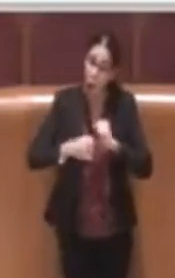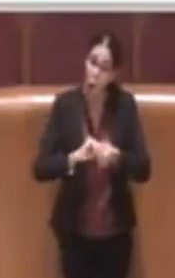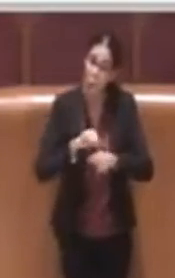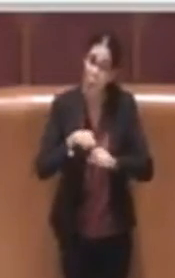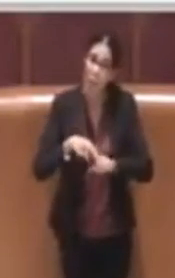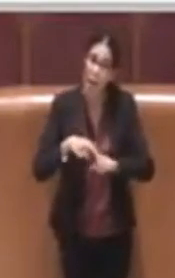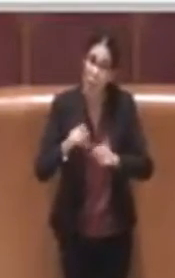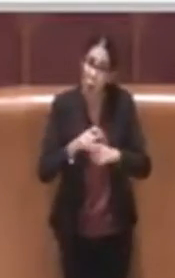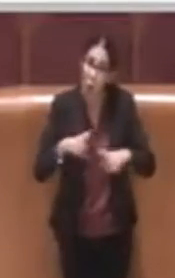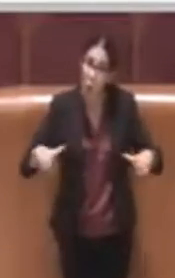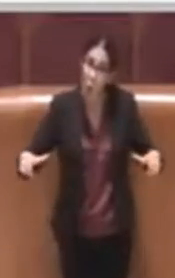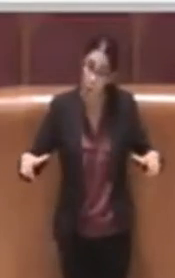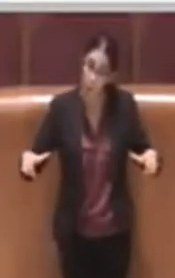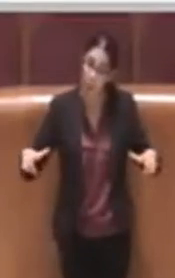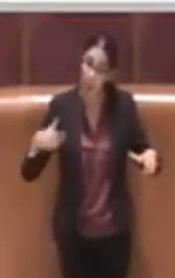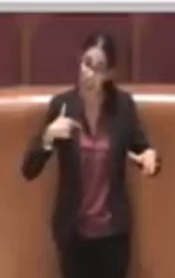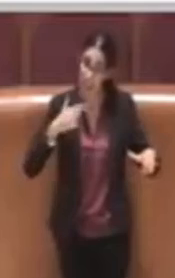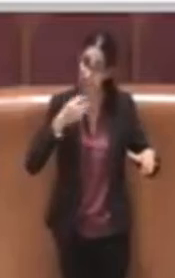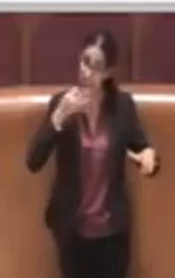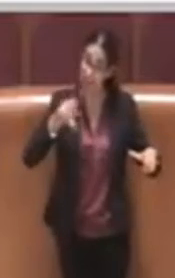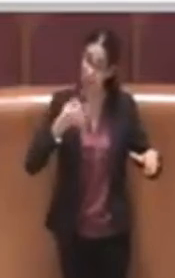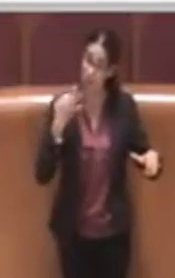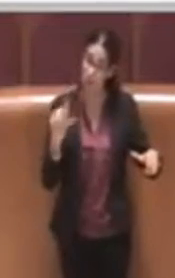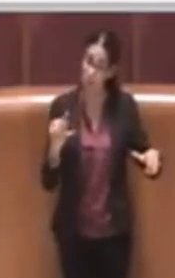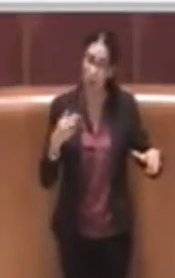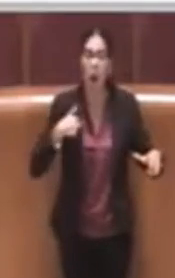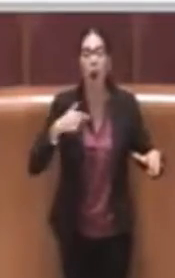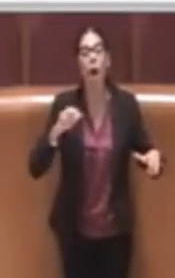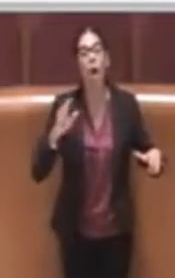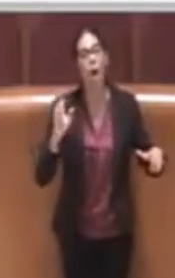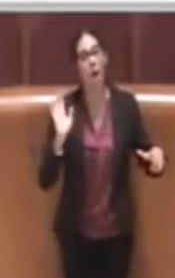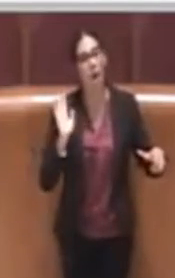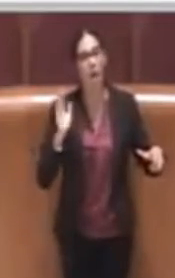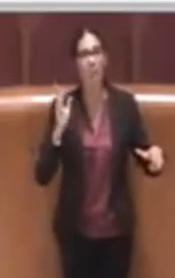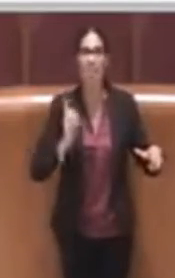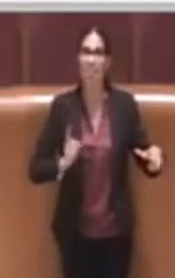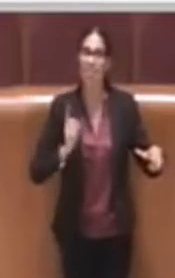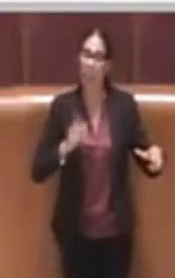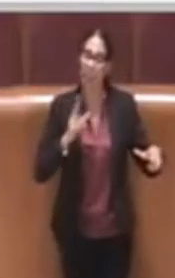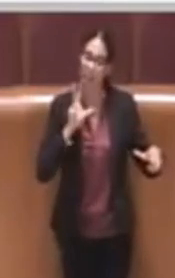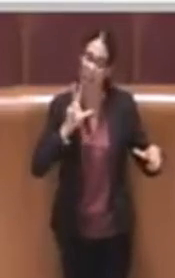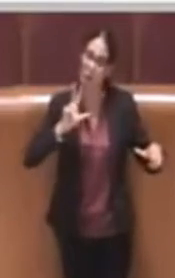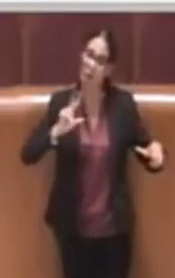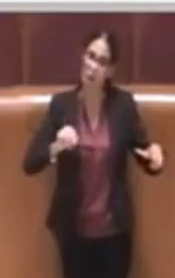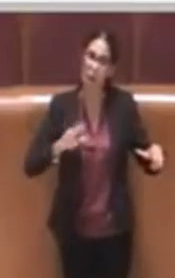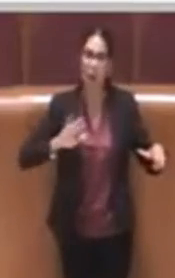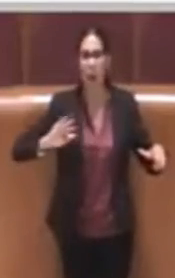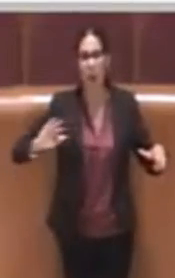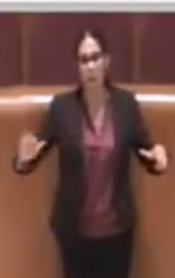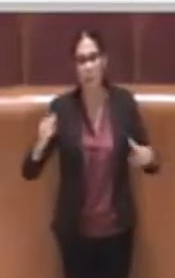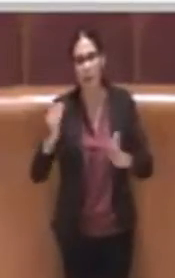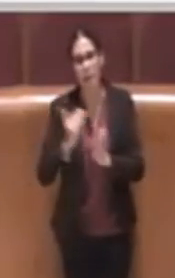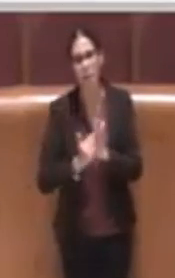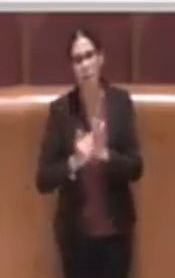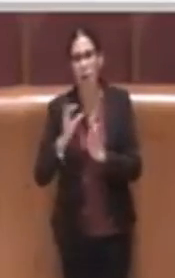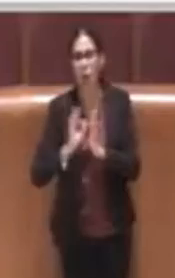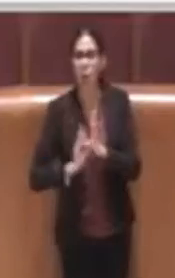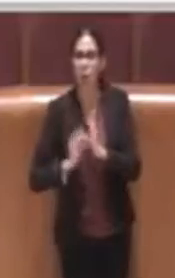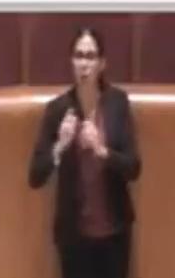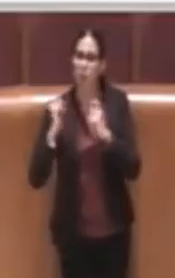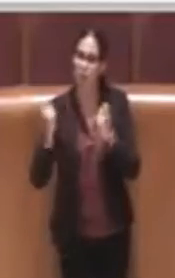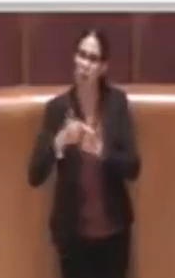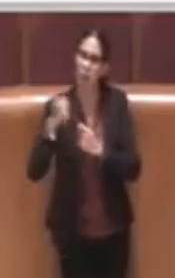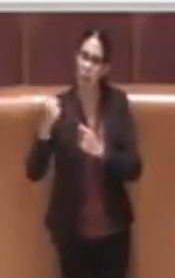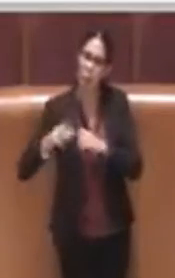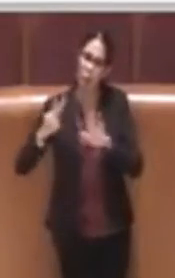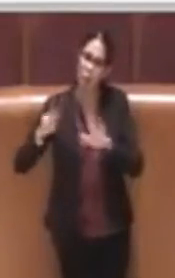urbanistica, non posso che citare, oltre al piano regolatore generale del 2008 e quindi a quello da